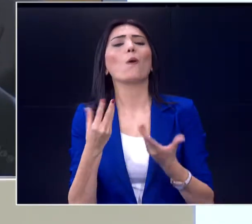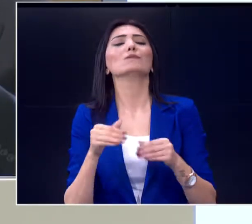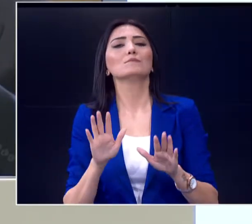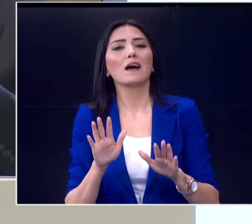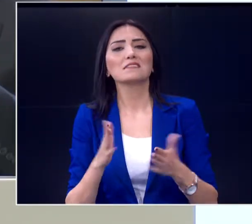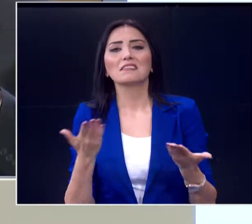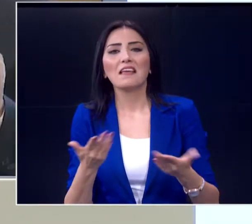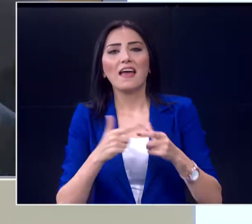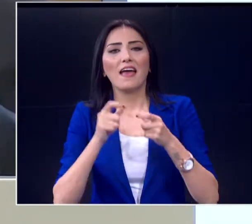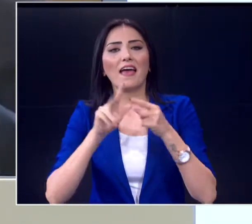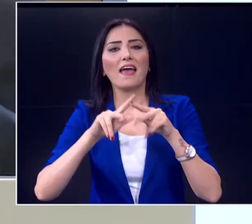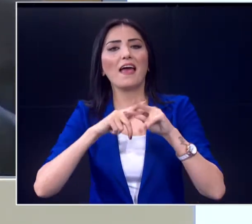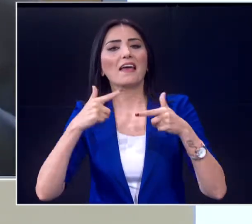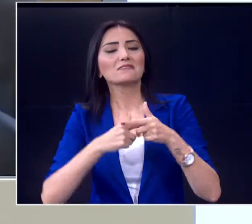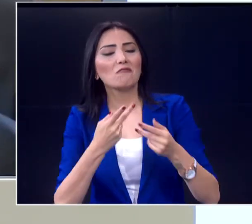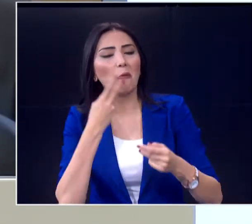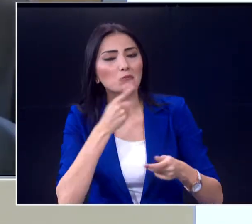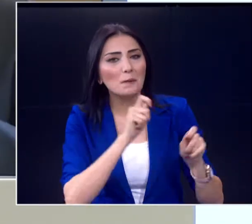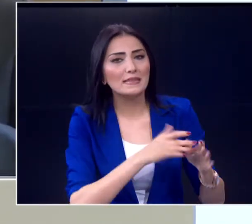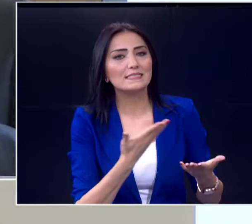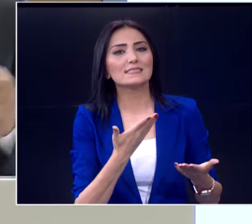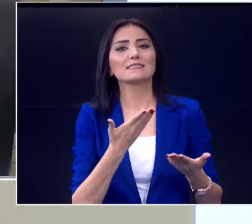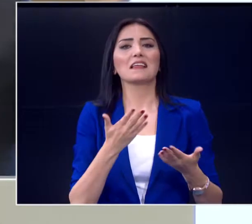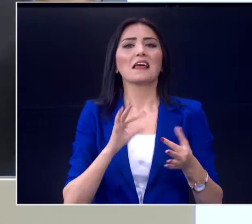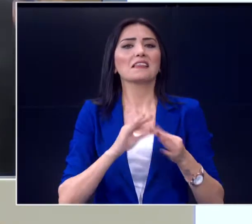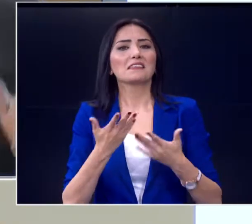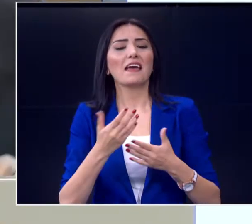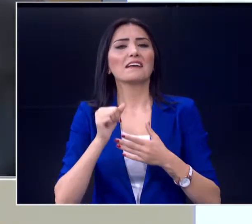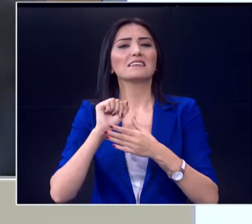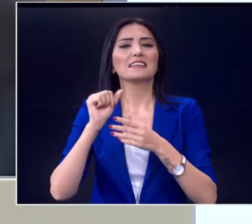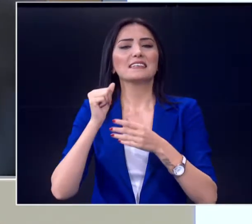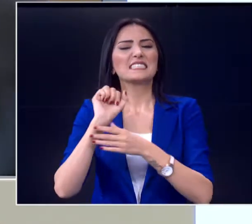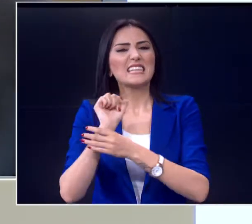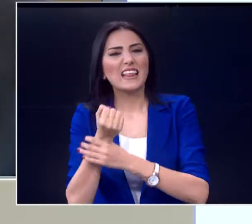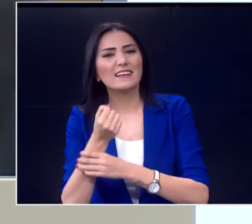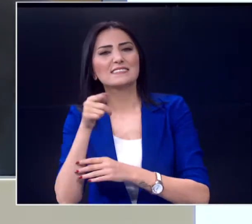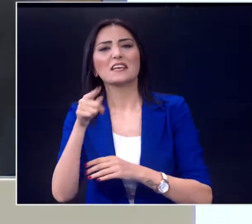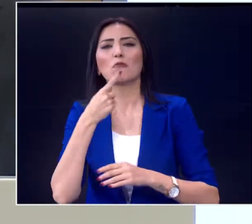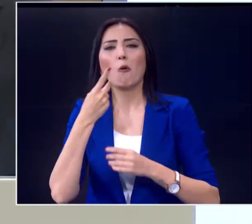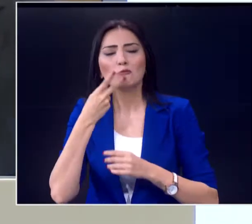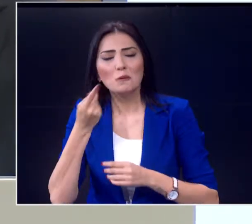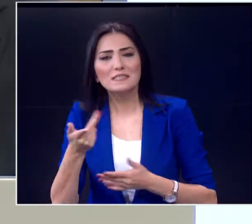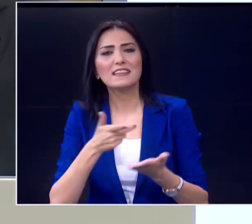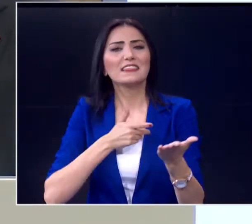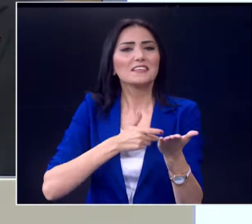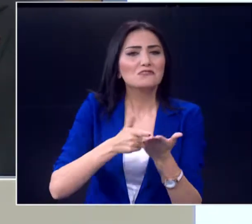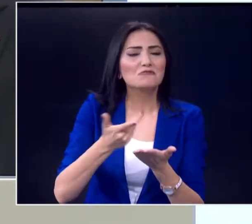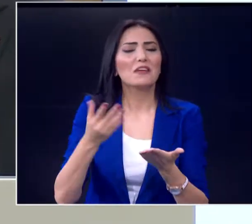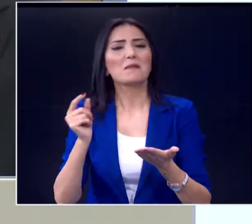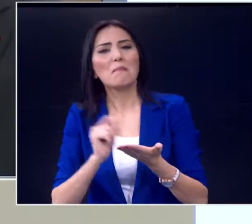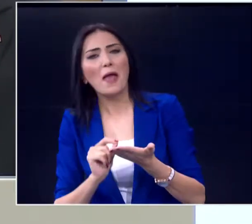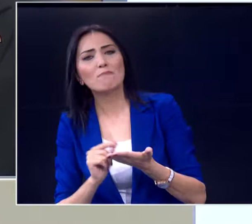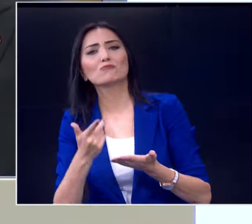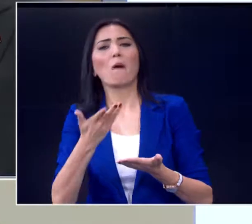olmaz. Ne esnafı konuşabilirsiniz, ne zanaatkarı konuşabilirsiniz, ne çiftçiyi, ne memuru,